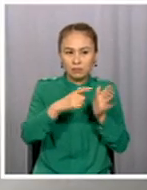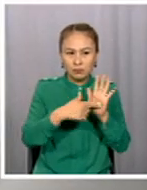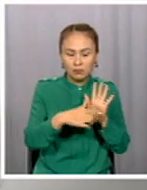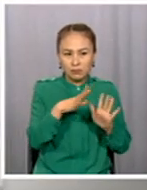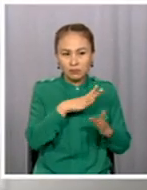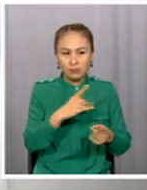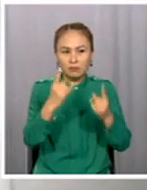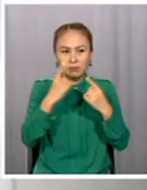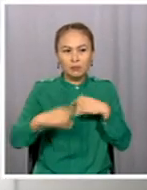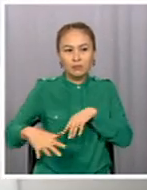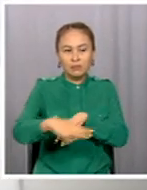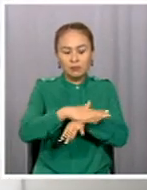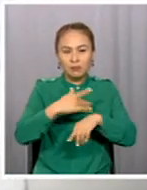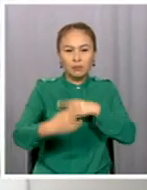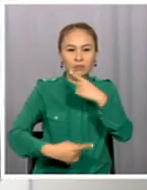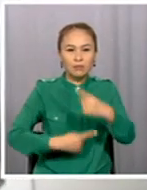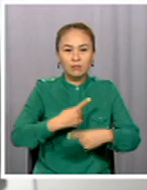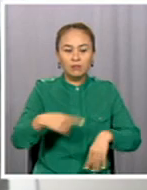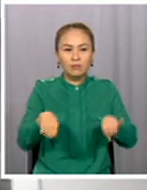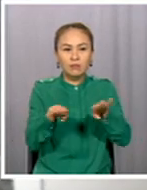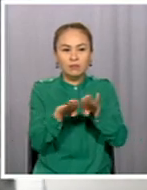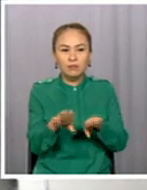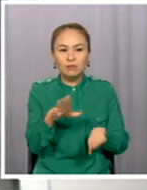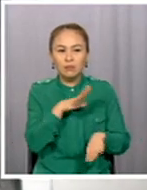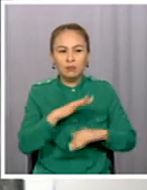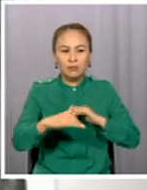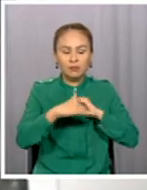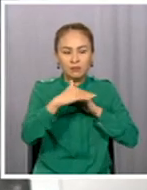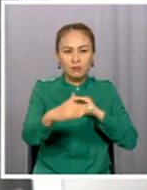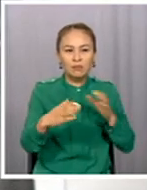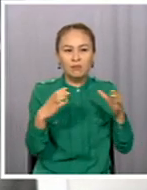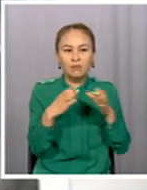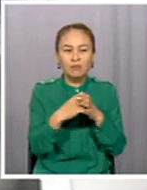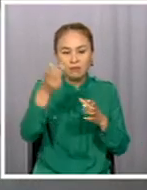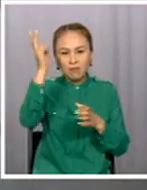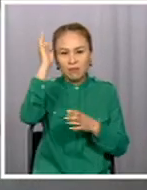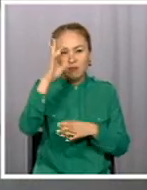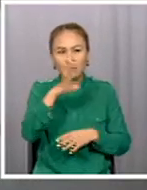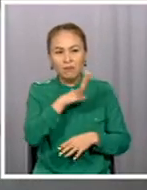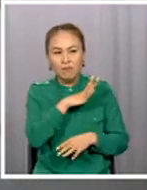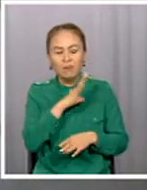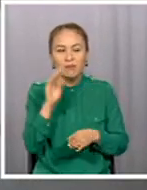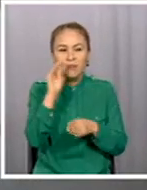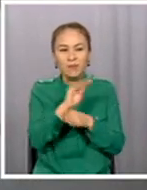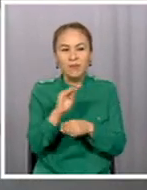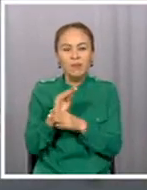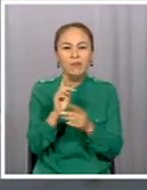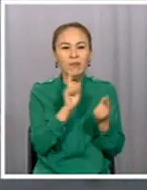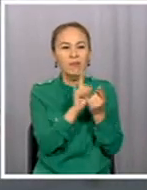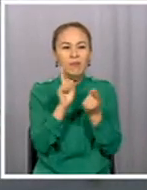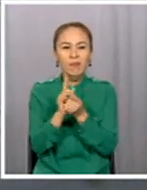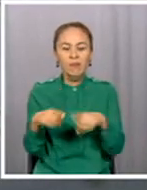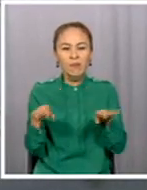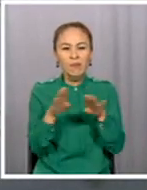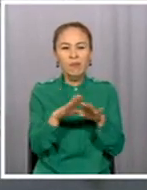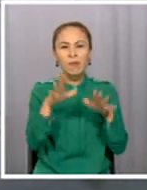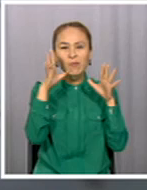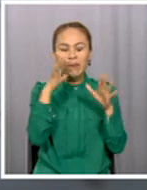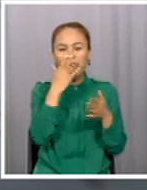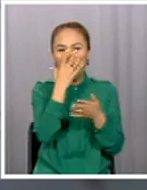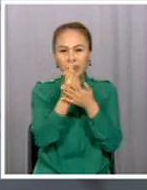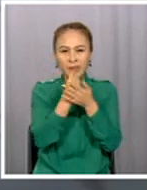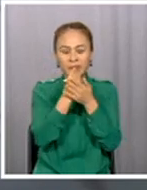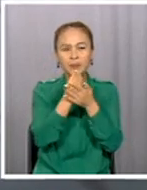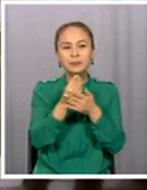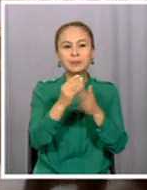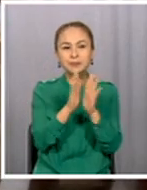ұлы даланың ұлықтары кеңес құрған және елдестірмекке келген елшілермен кездесулер өткен. Бұдан басқа мешіт, кітапхана және